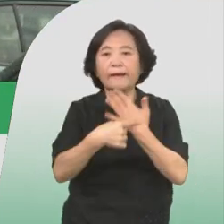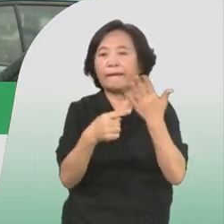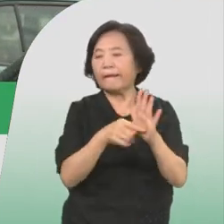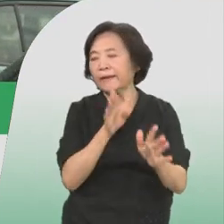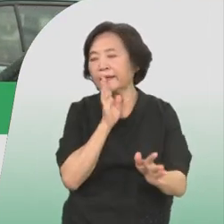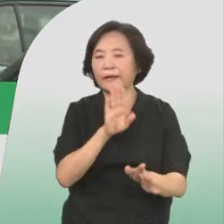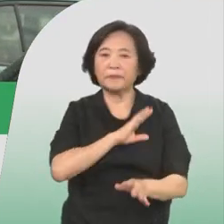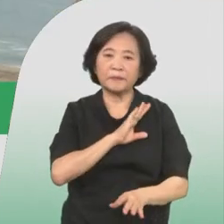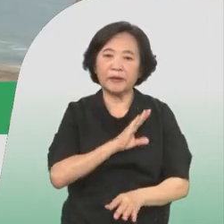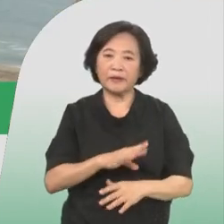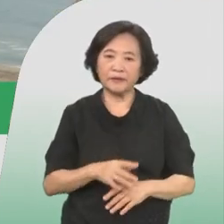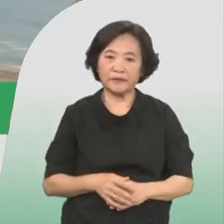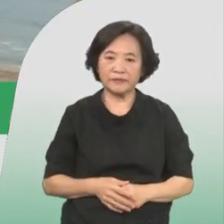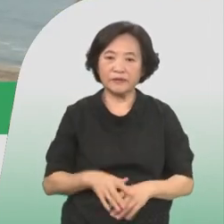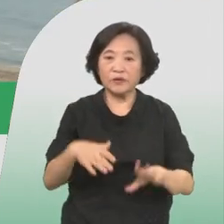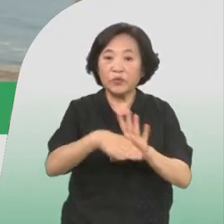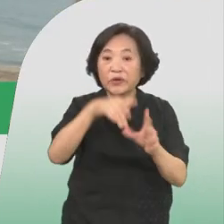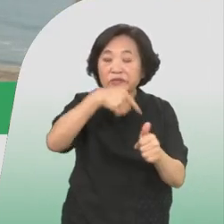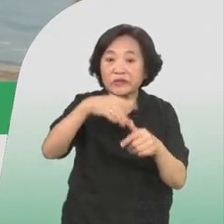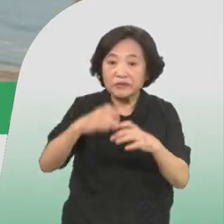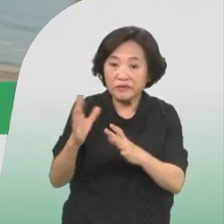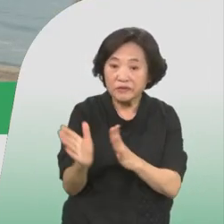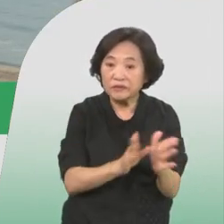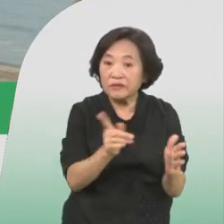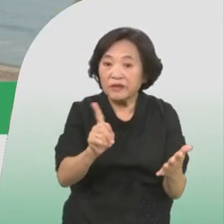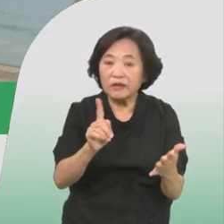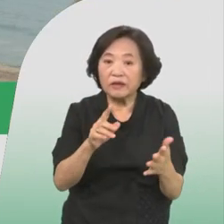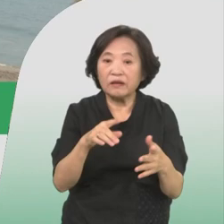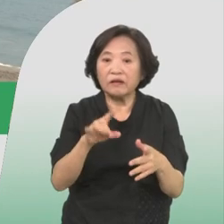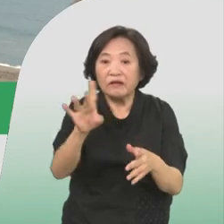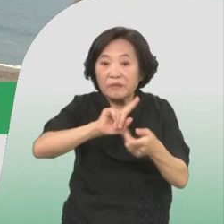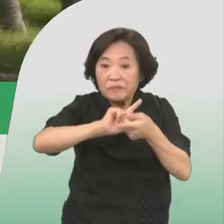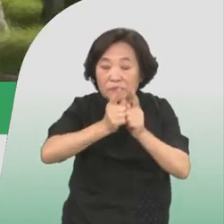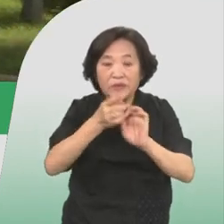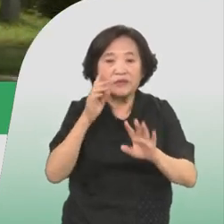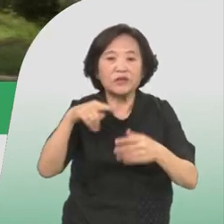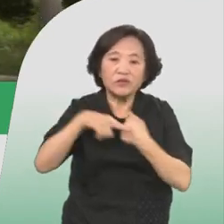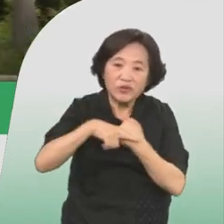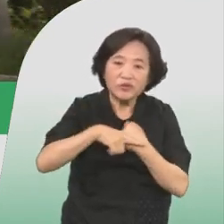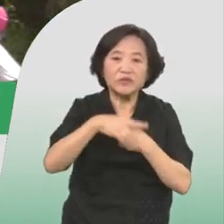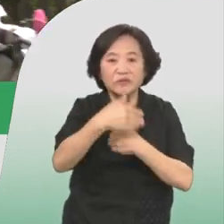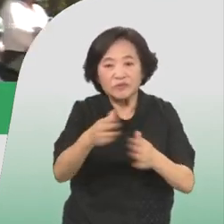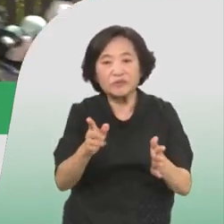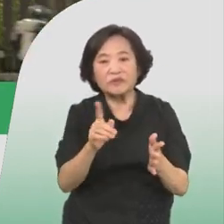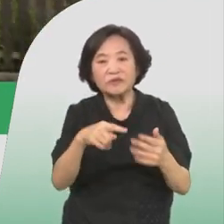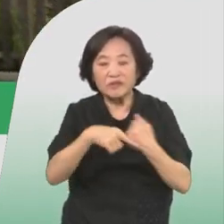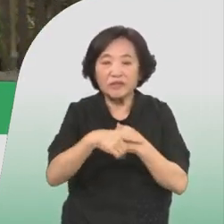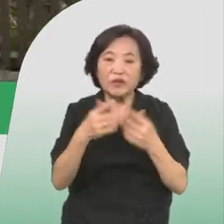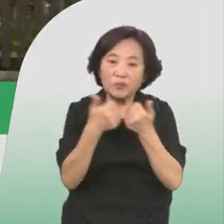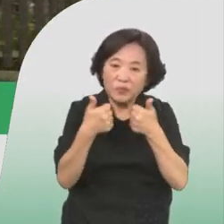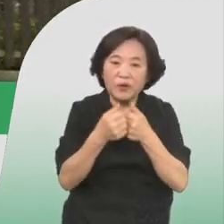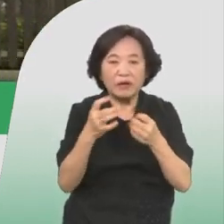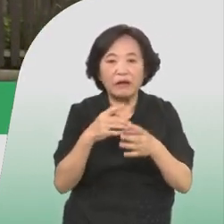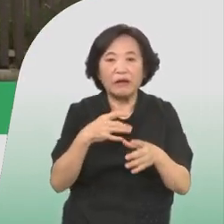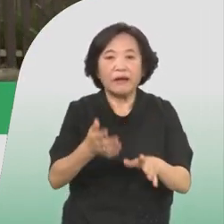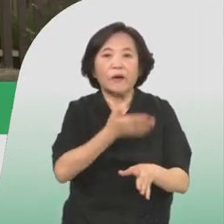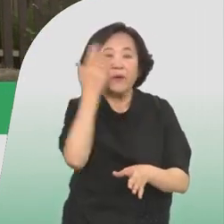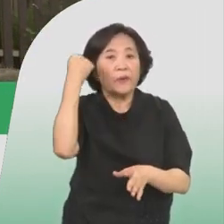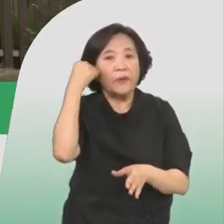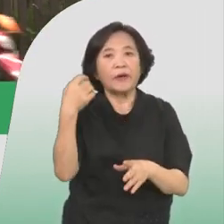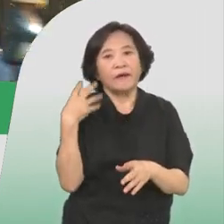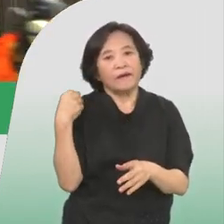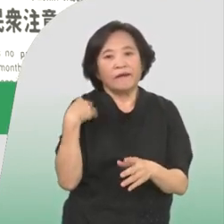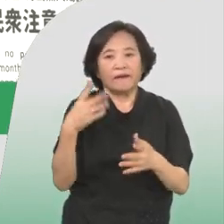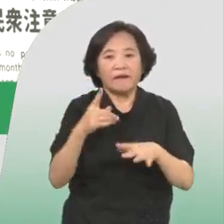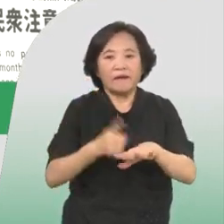卖狗肉。他的文教设施到时候还是以用研习宿舍的名义会经营旅馆，我觉得这是一